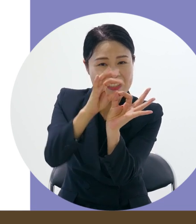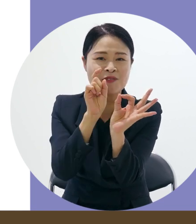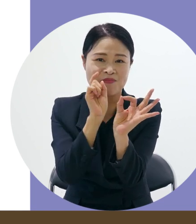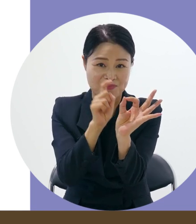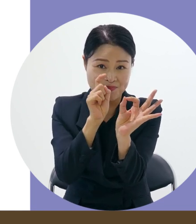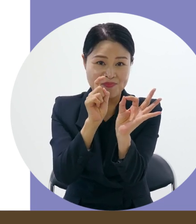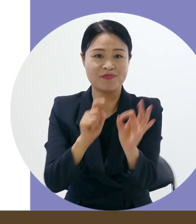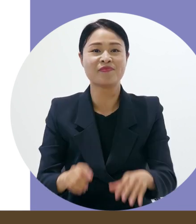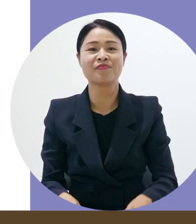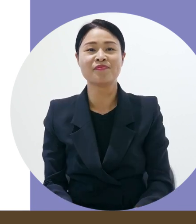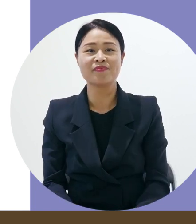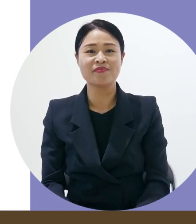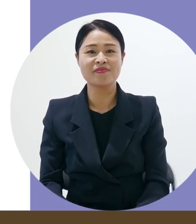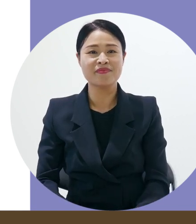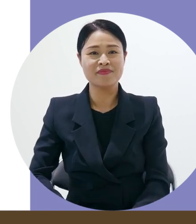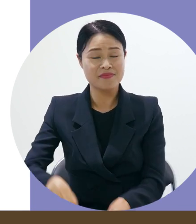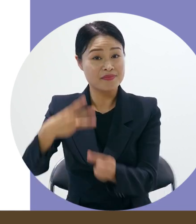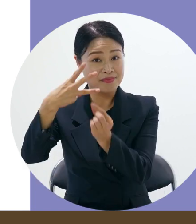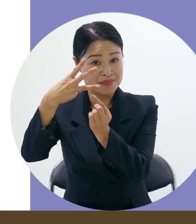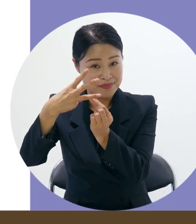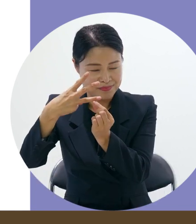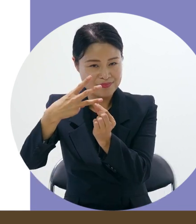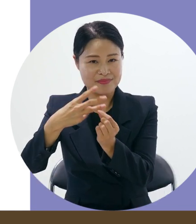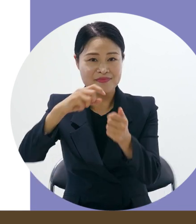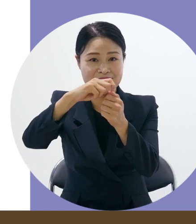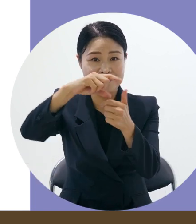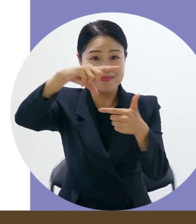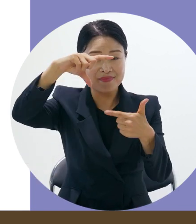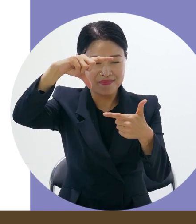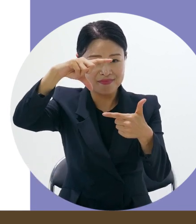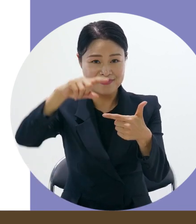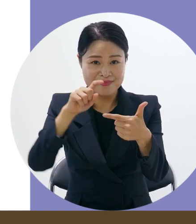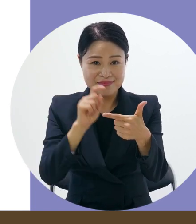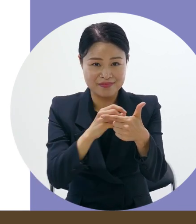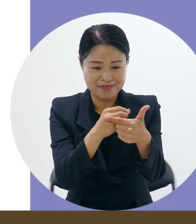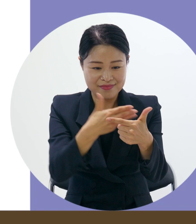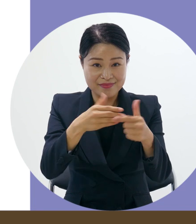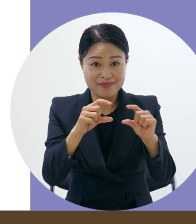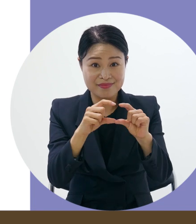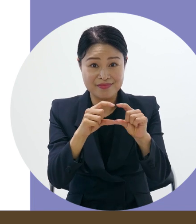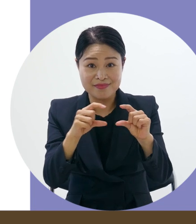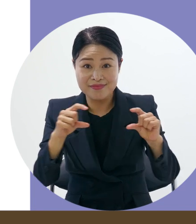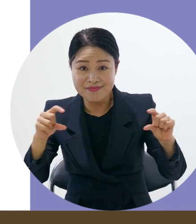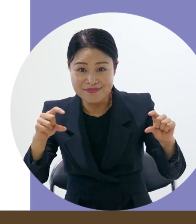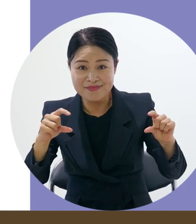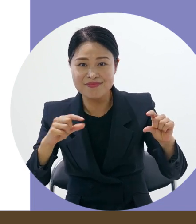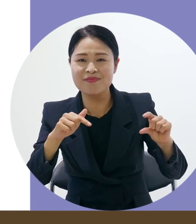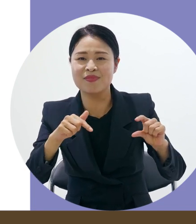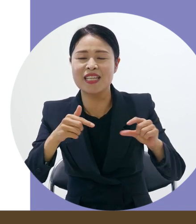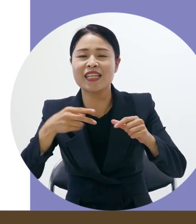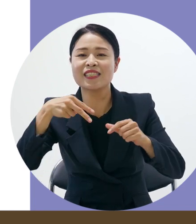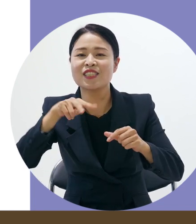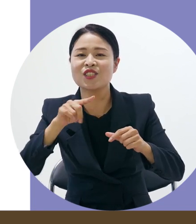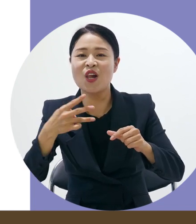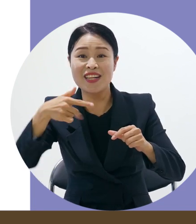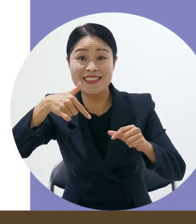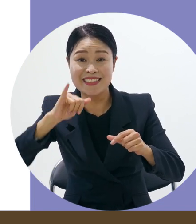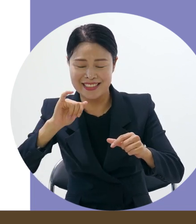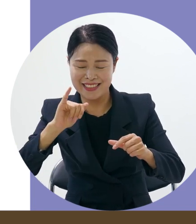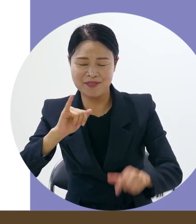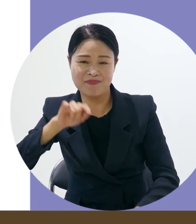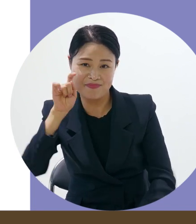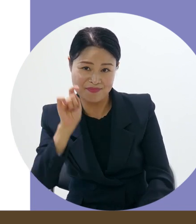모양 아이콘을 누릅니다. 세 번째, 팝업창 우측 하단에 설치 버튼을